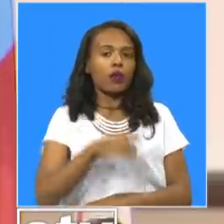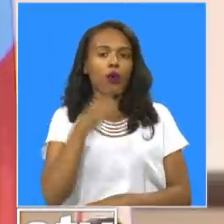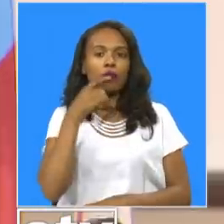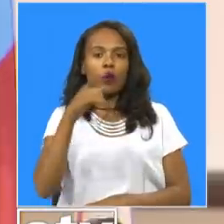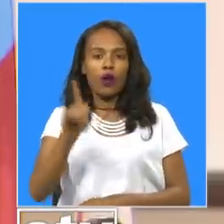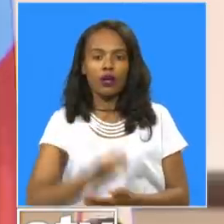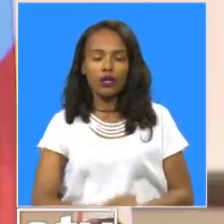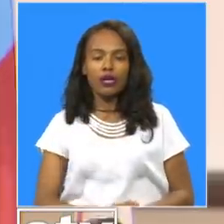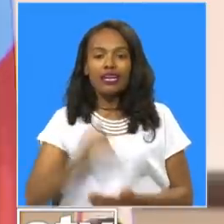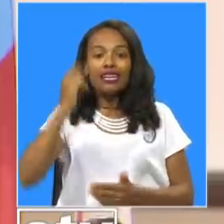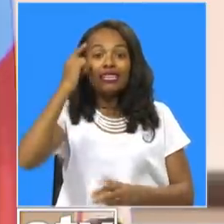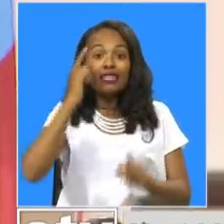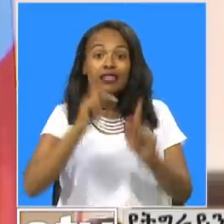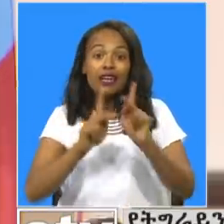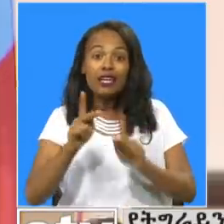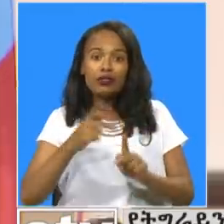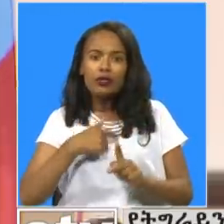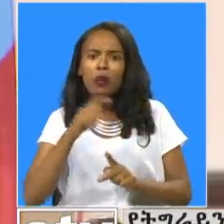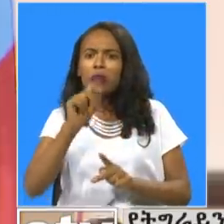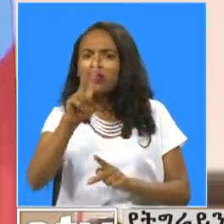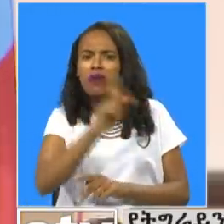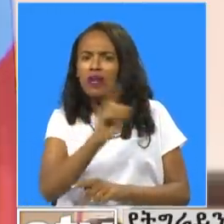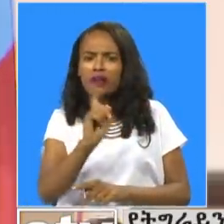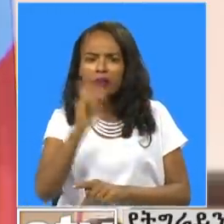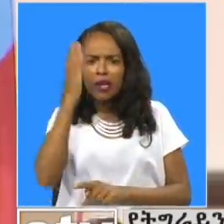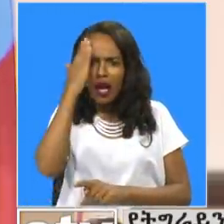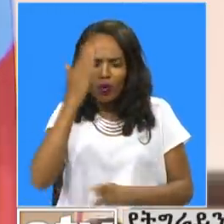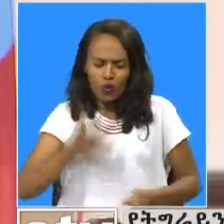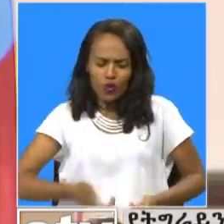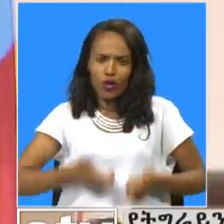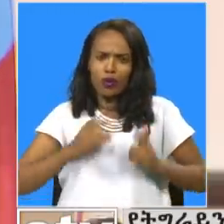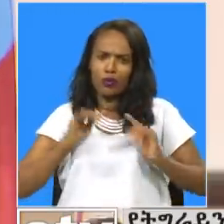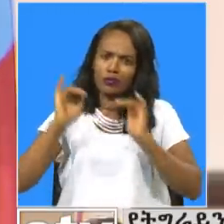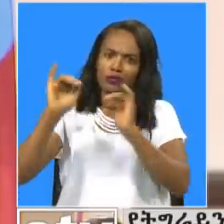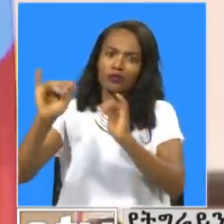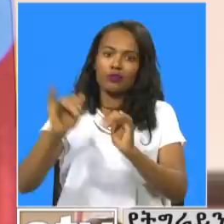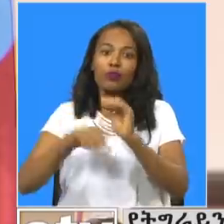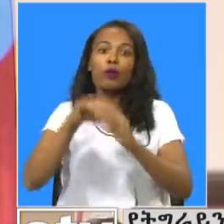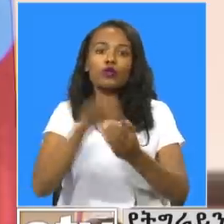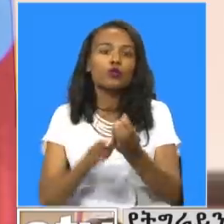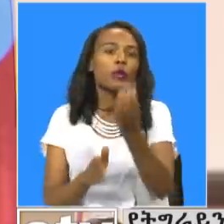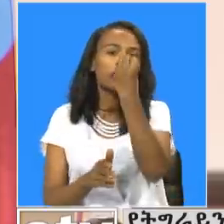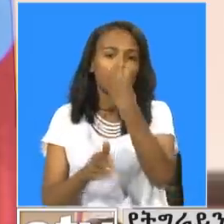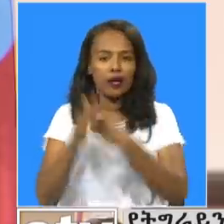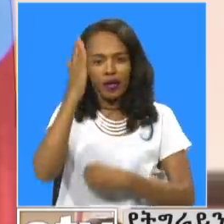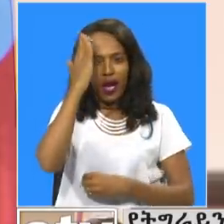ብለዋል። የትግራይን ህዝብ እኛ በቲቪ አይደለም እናቀው፣ ኖረንበት ነው እናቀው፣ ከእጁ በልተን ነው እናቀው።